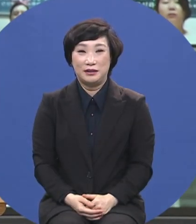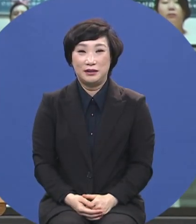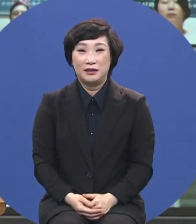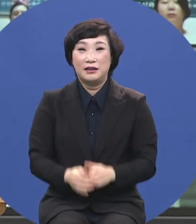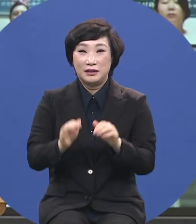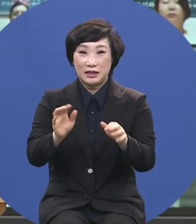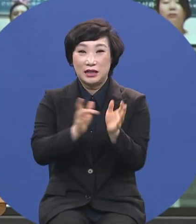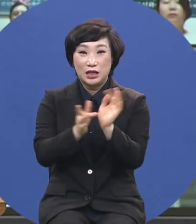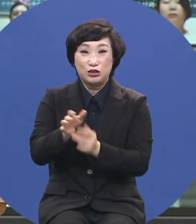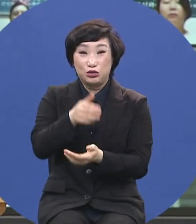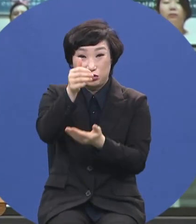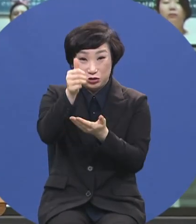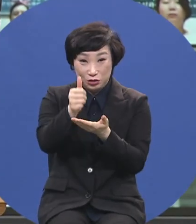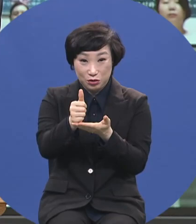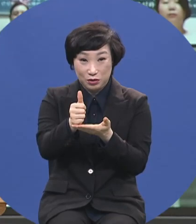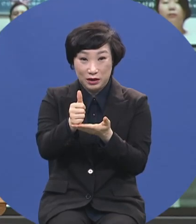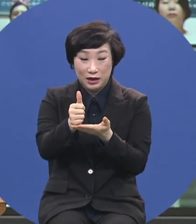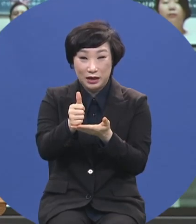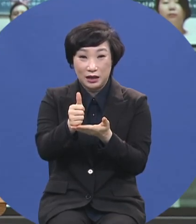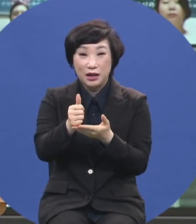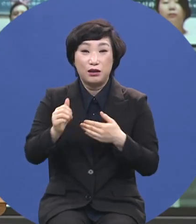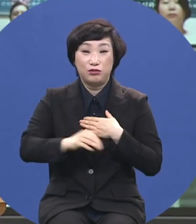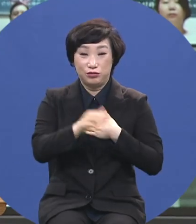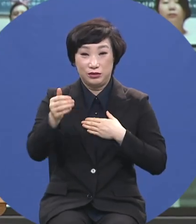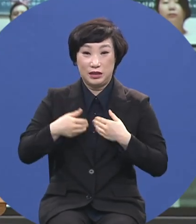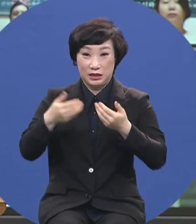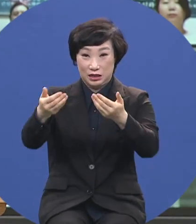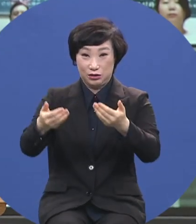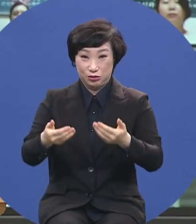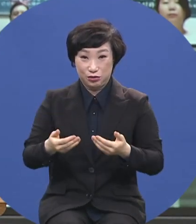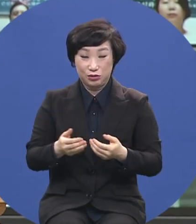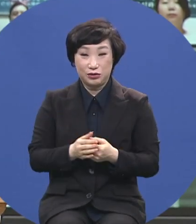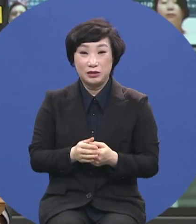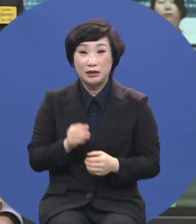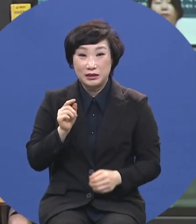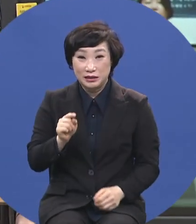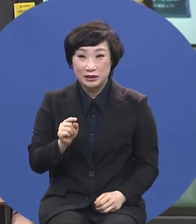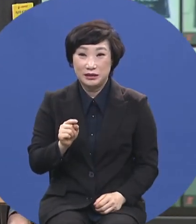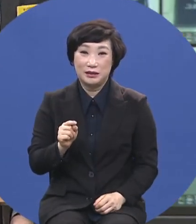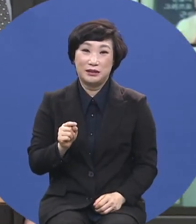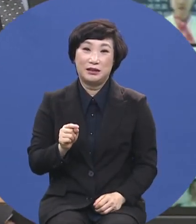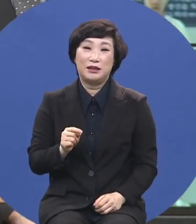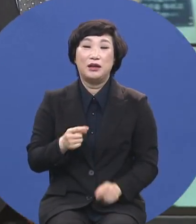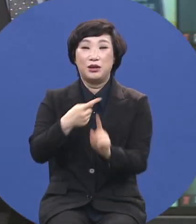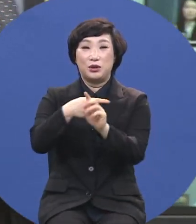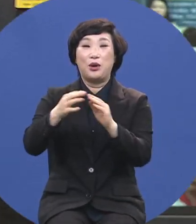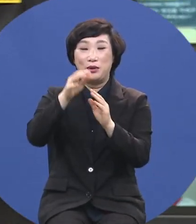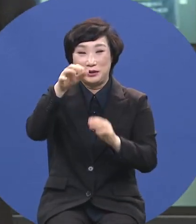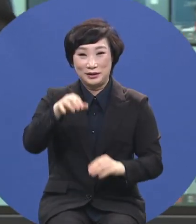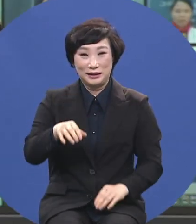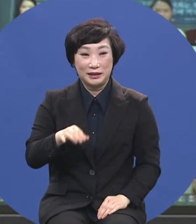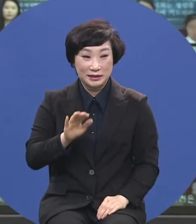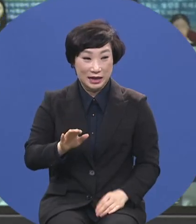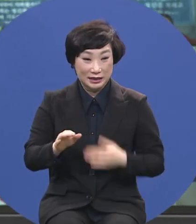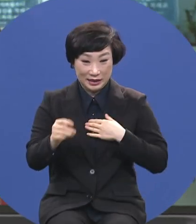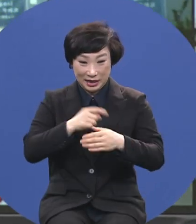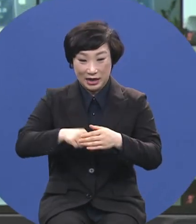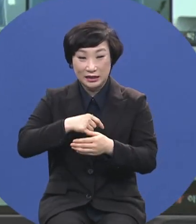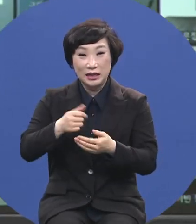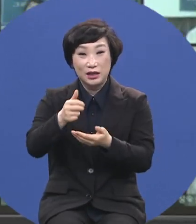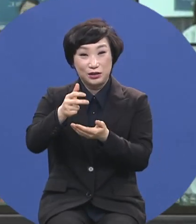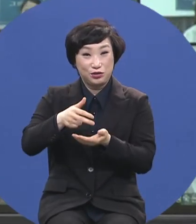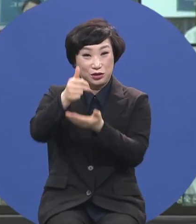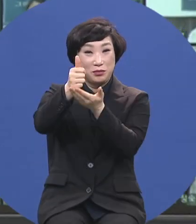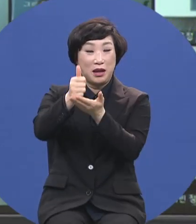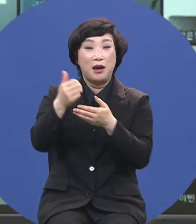그래서 예수 그리스도의 우리에게 주신 이 교회가 내 안에 계셔서